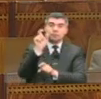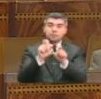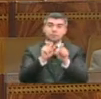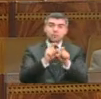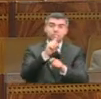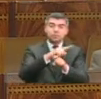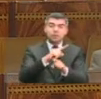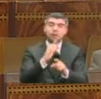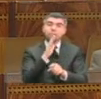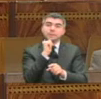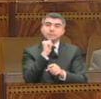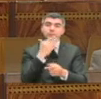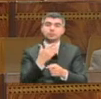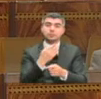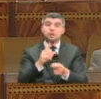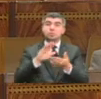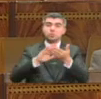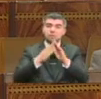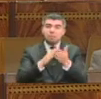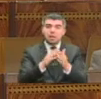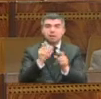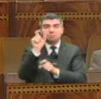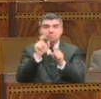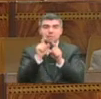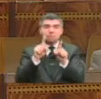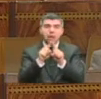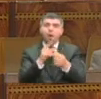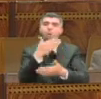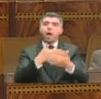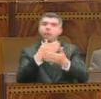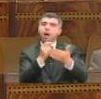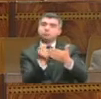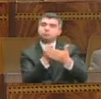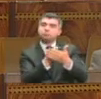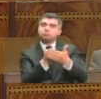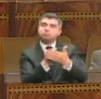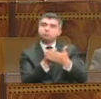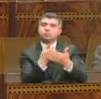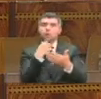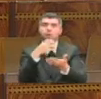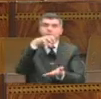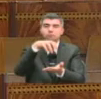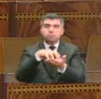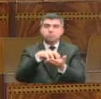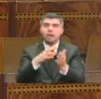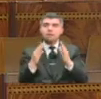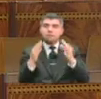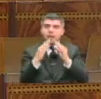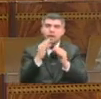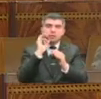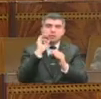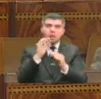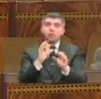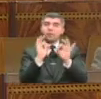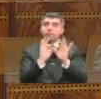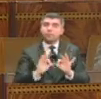تتلقى الدعم، في حين هناك جمعيات فقط وهمية موجودة على الأوراق تتلقى دعم سخي جدا